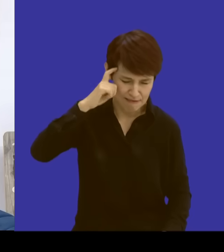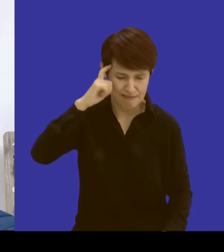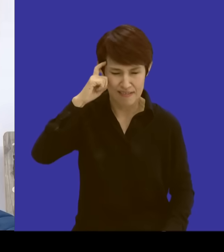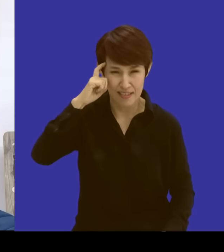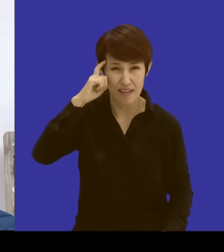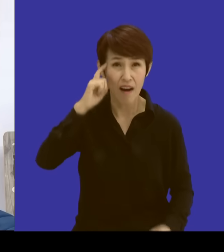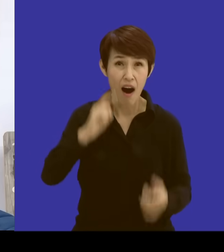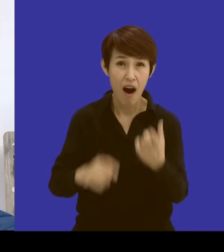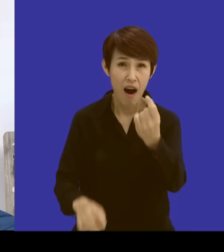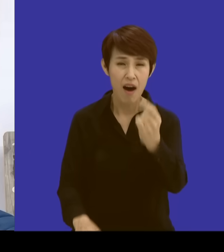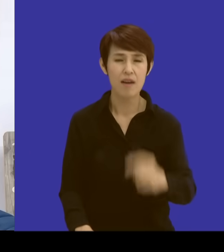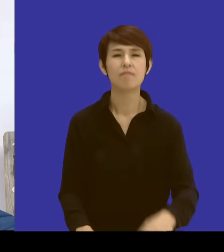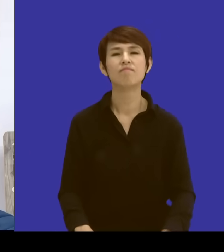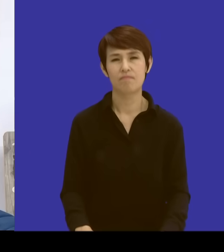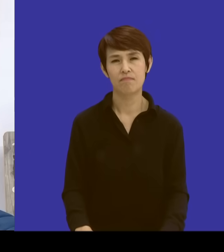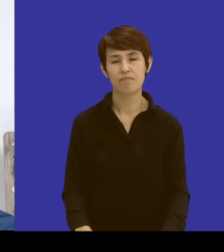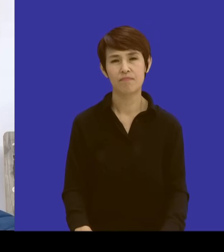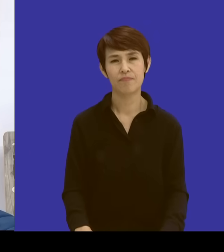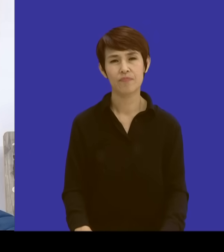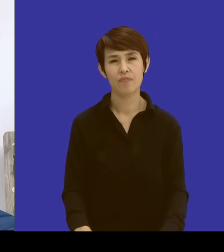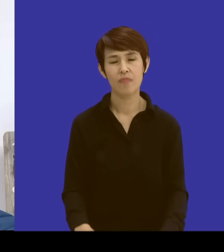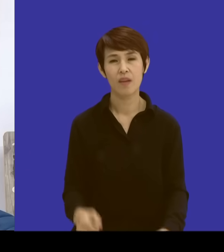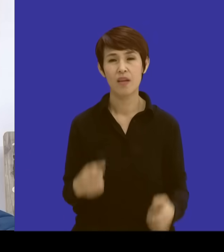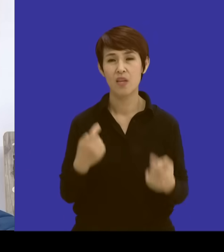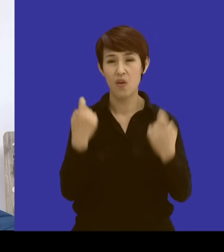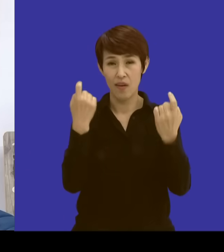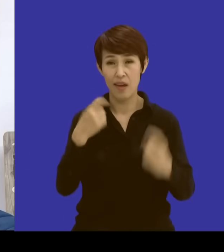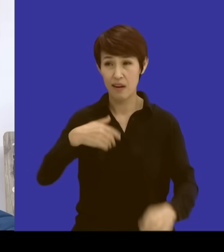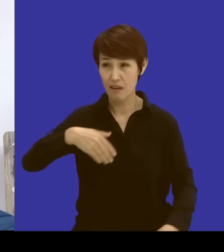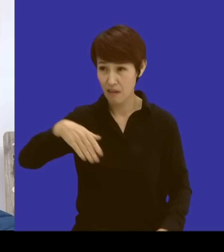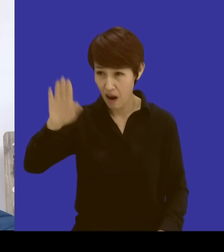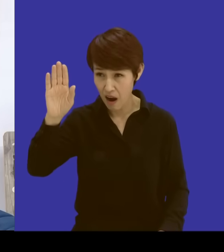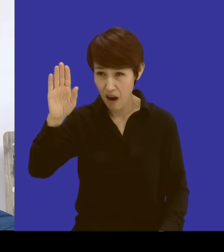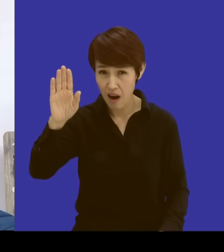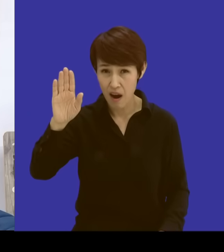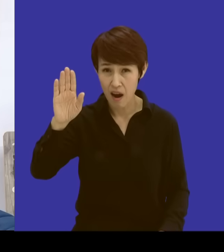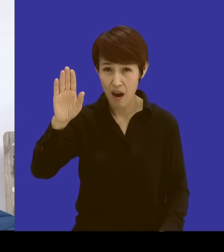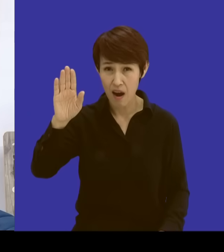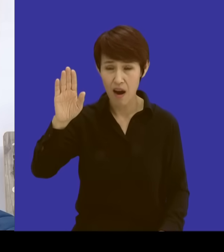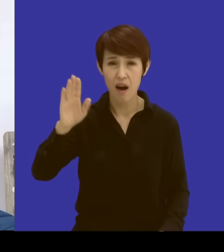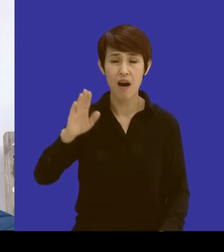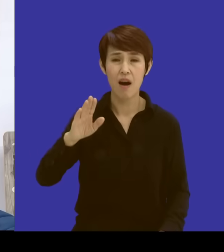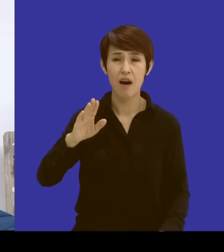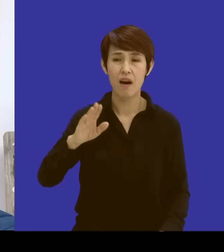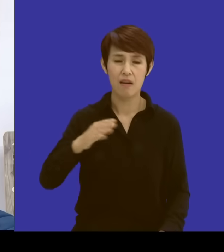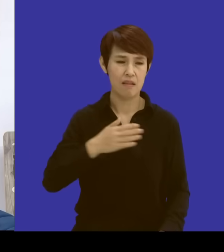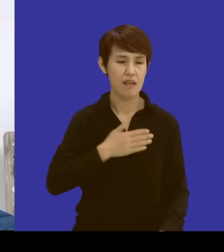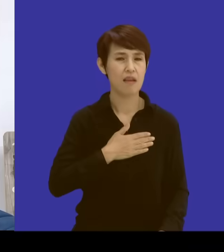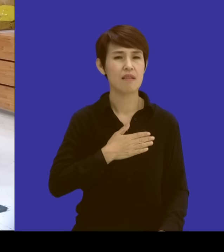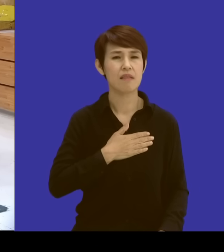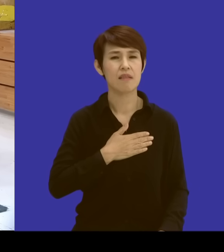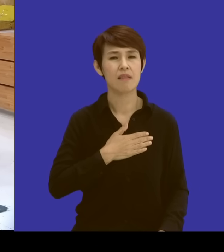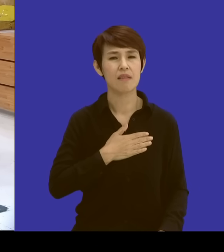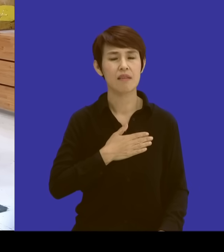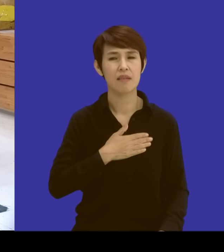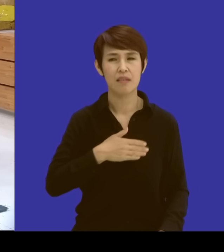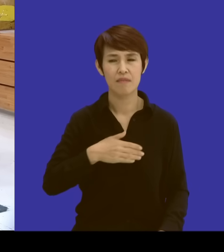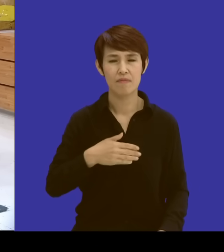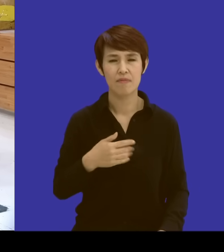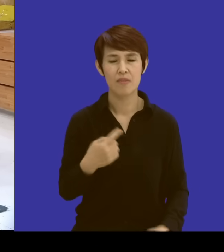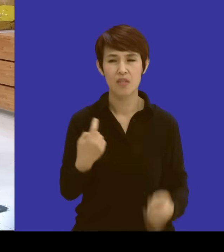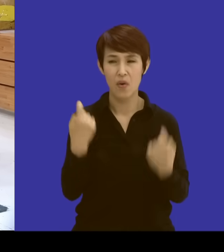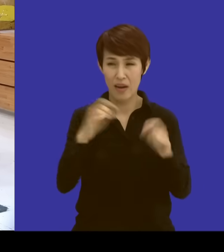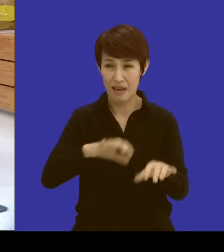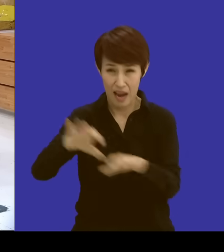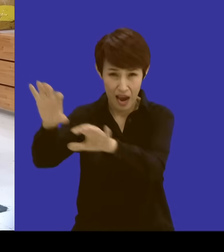그렇죠. 그러니까 수학여행을 갔는데 저는 집에 있는 줄 알았는데 학교를 나오는 거예요. 안